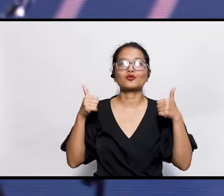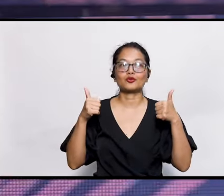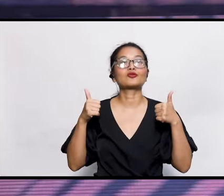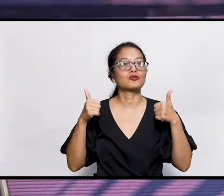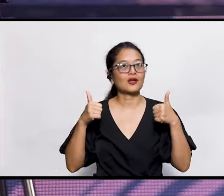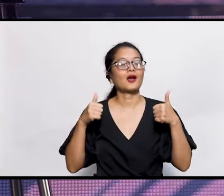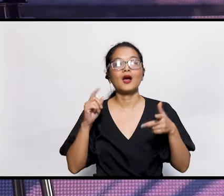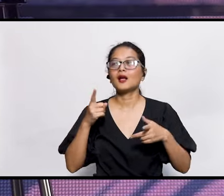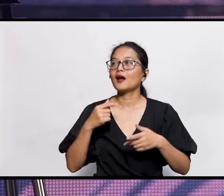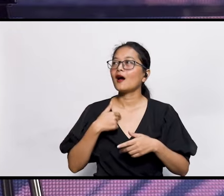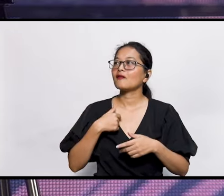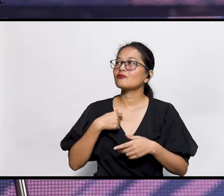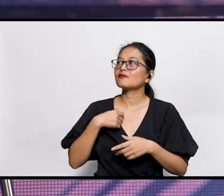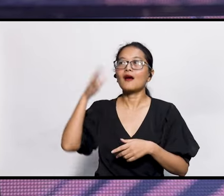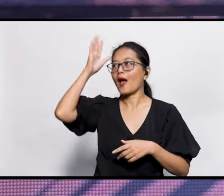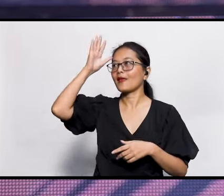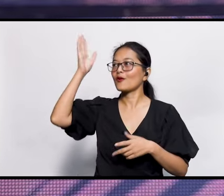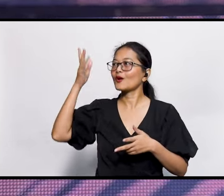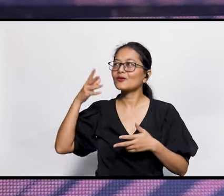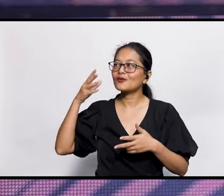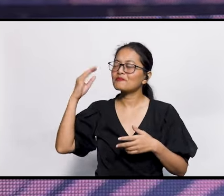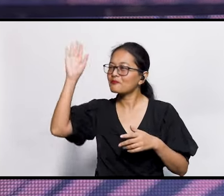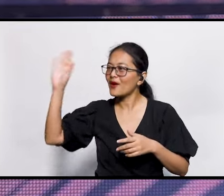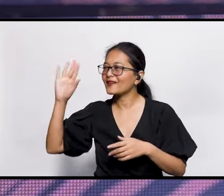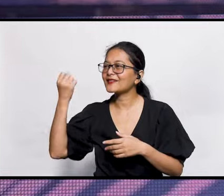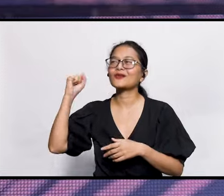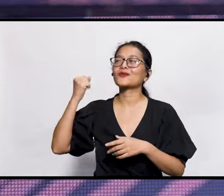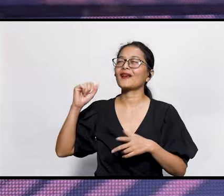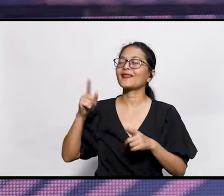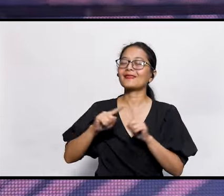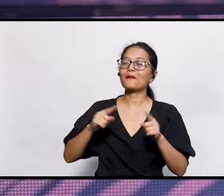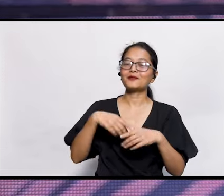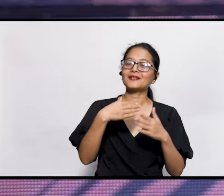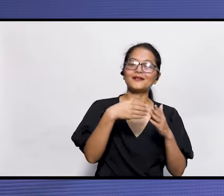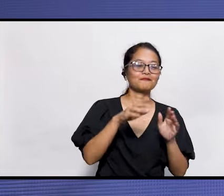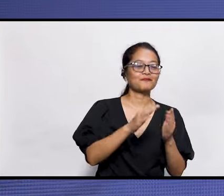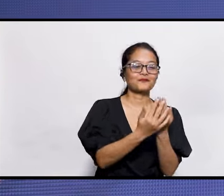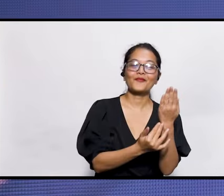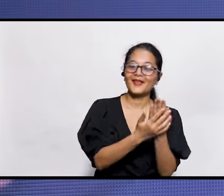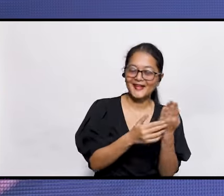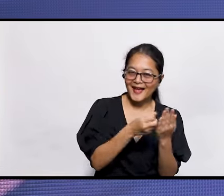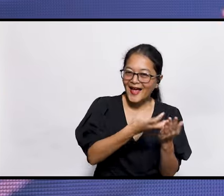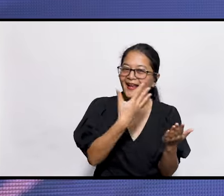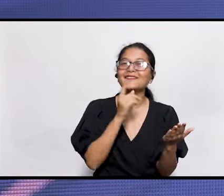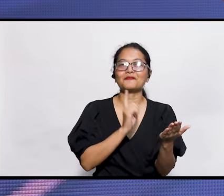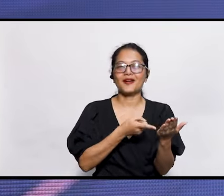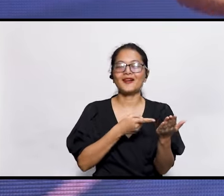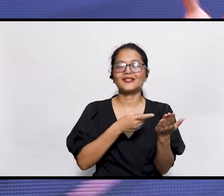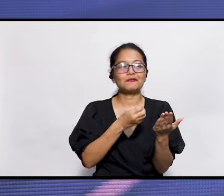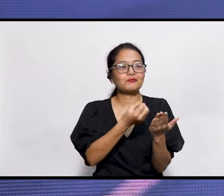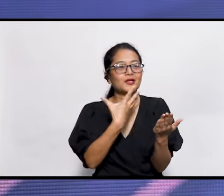scripture Said but in heaven the Sounds Of Heaven suara pujian penyembahan